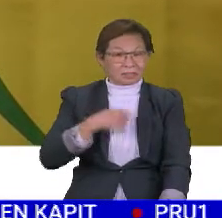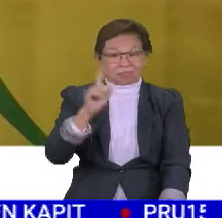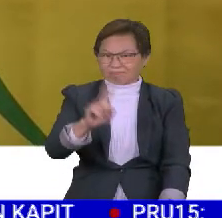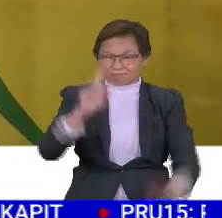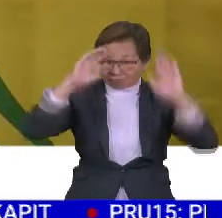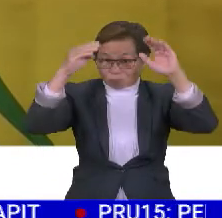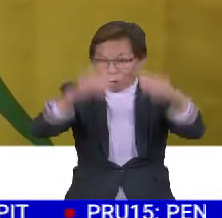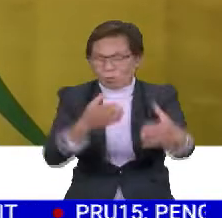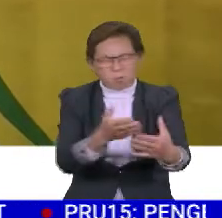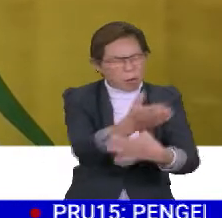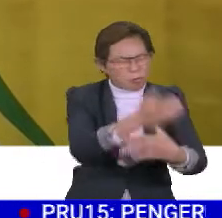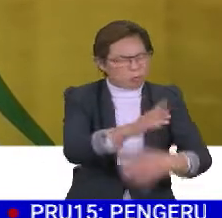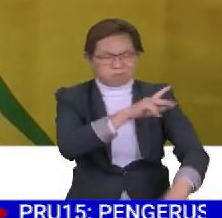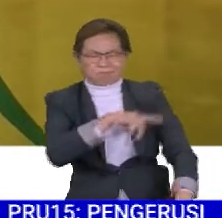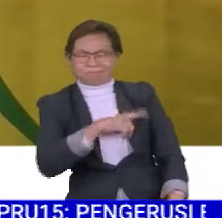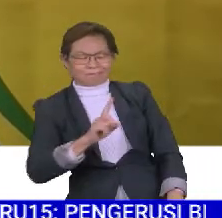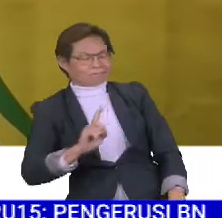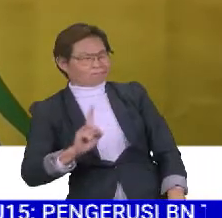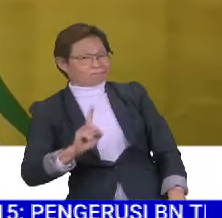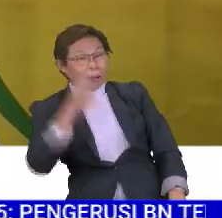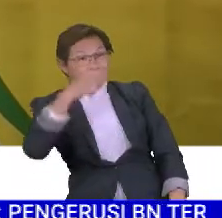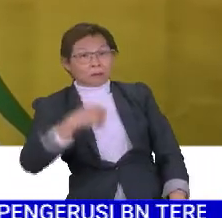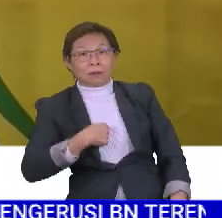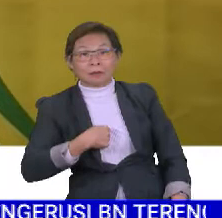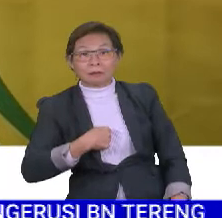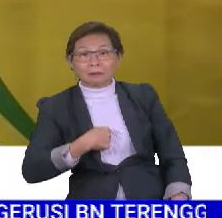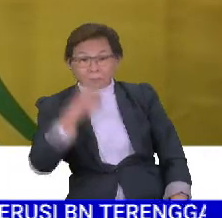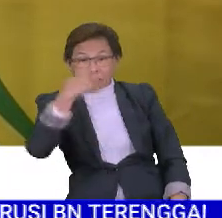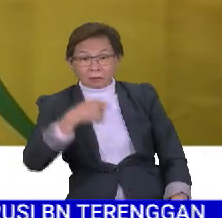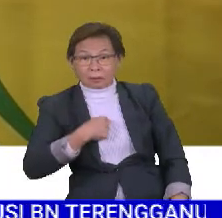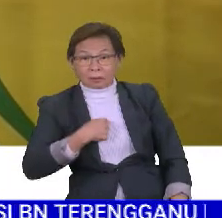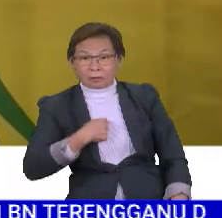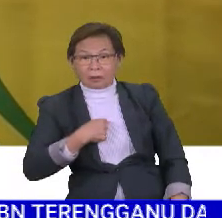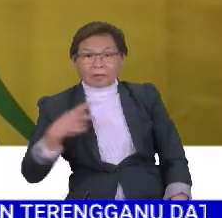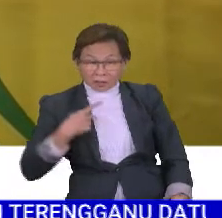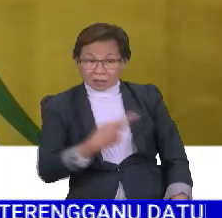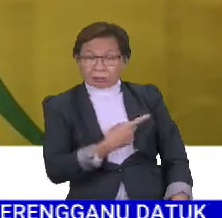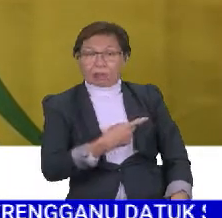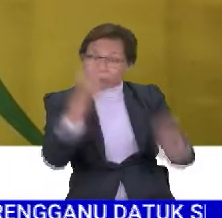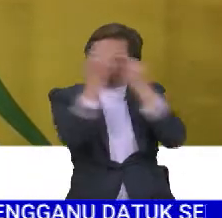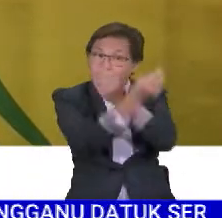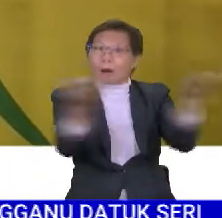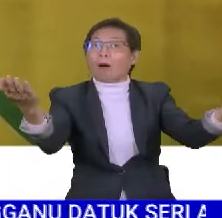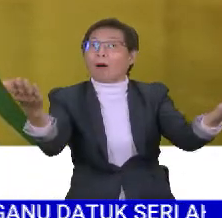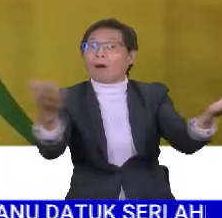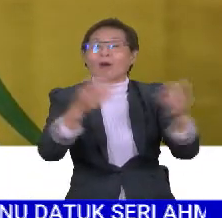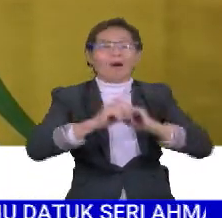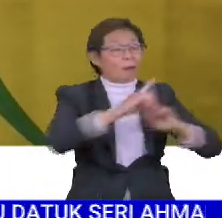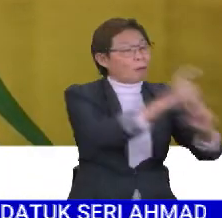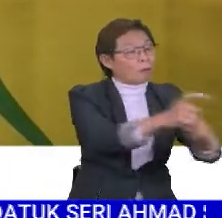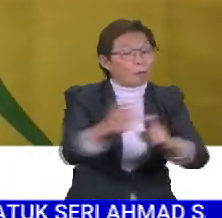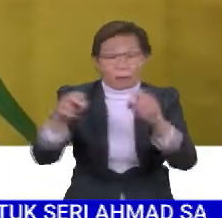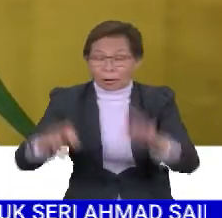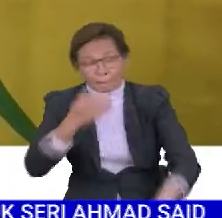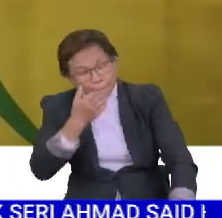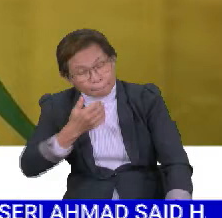ini untuk attack sesiapa pun. Bagi saya, apa yang produk yang kita nak jual, yang kita nak beri kepada rakyat,